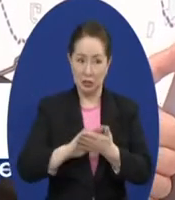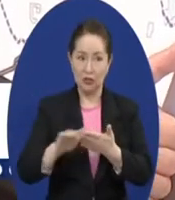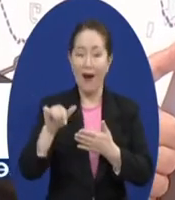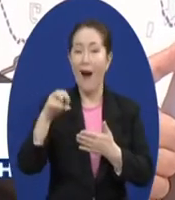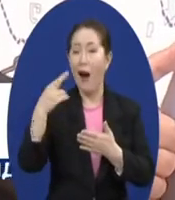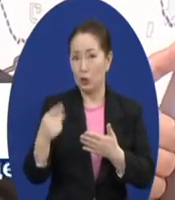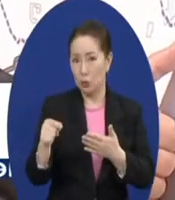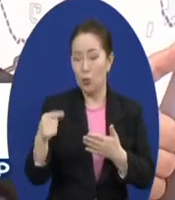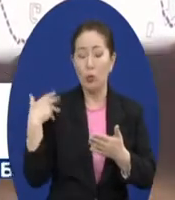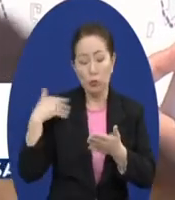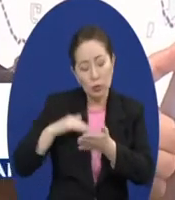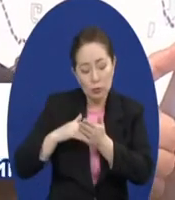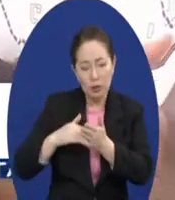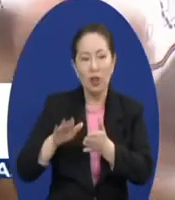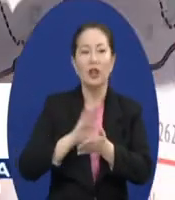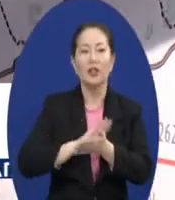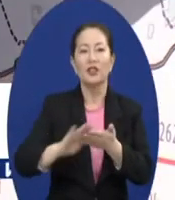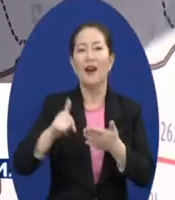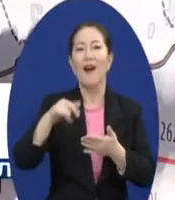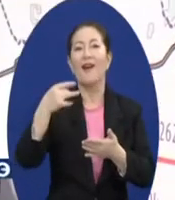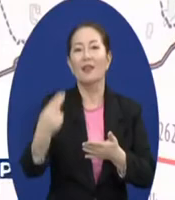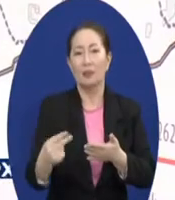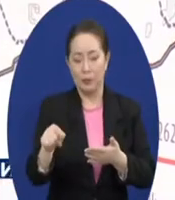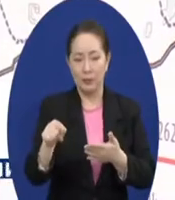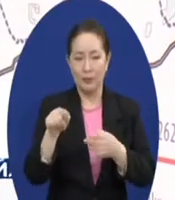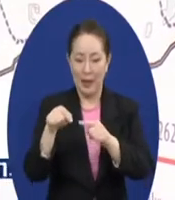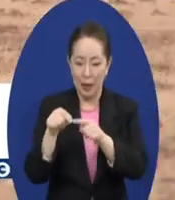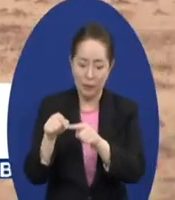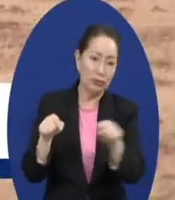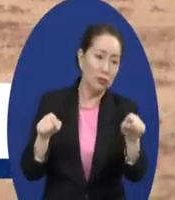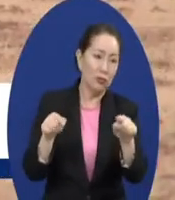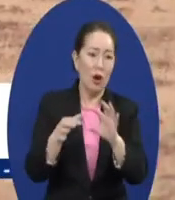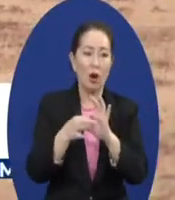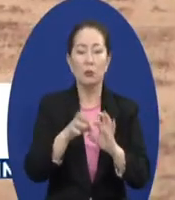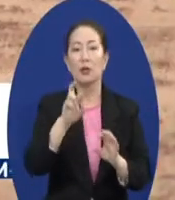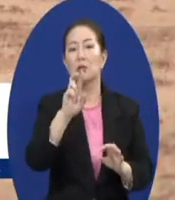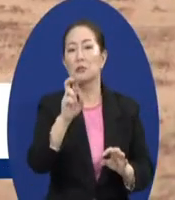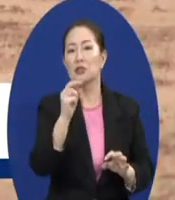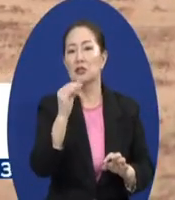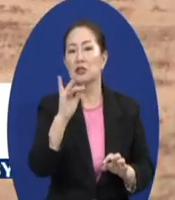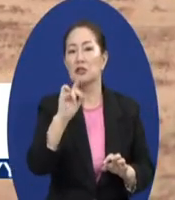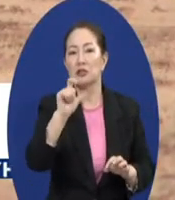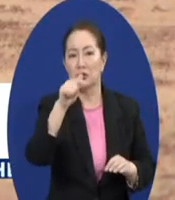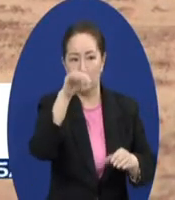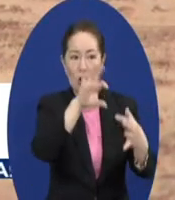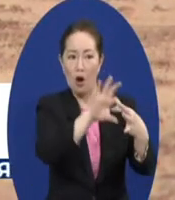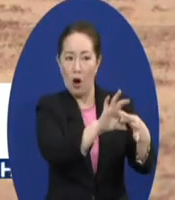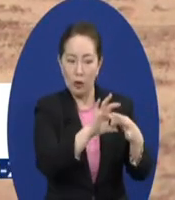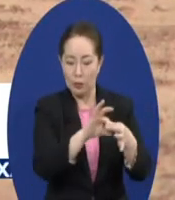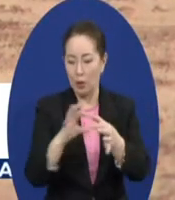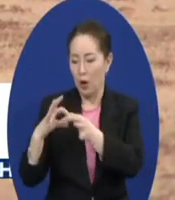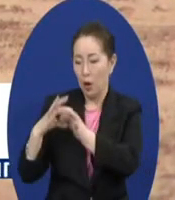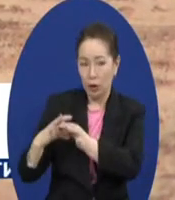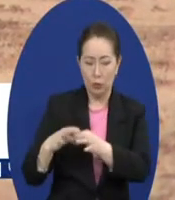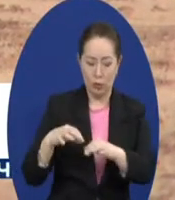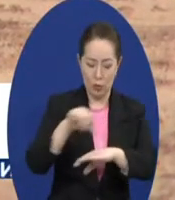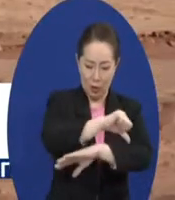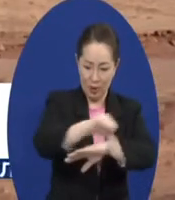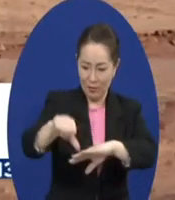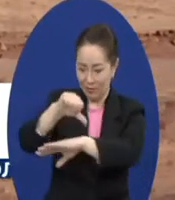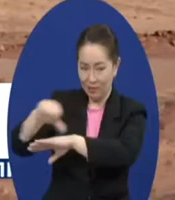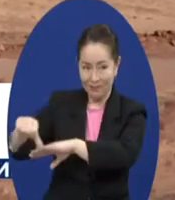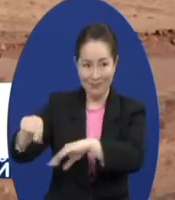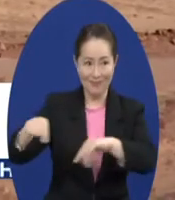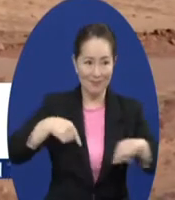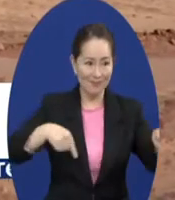гэж ер нь бол ойлгож болно. За цаашдаа бид нар бичгийг холбох хэрэгтэй. За цаашлаад ингээд бид нар бүх бомбтуудаа төмөр замаар болон авто